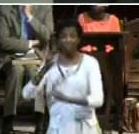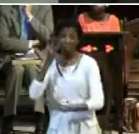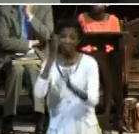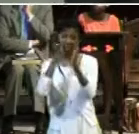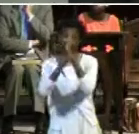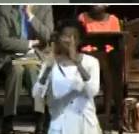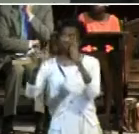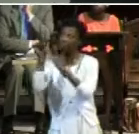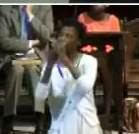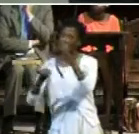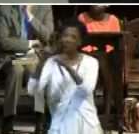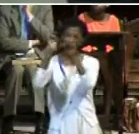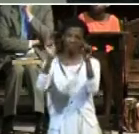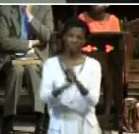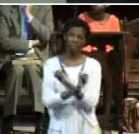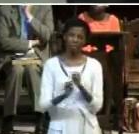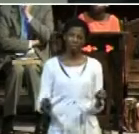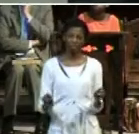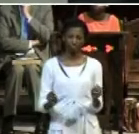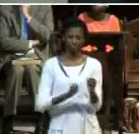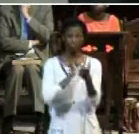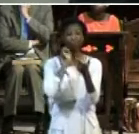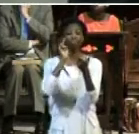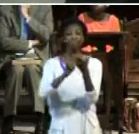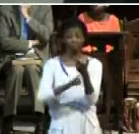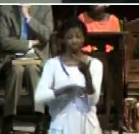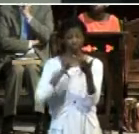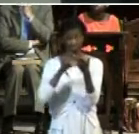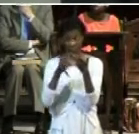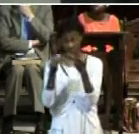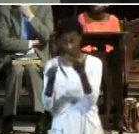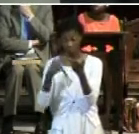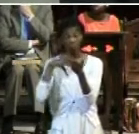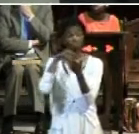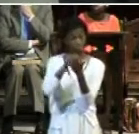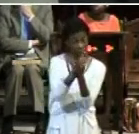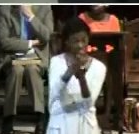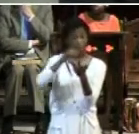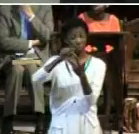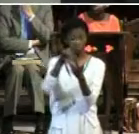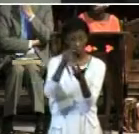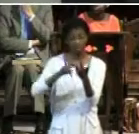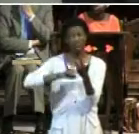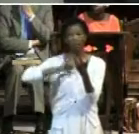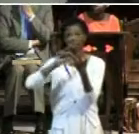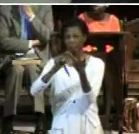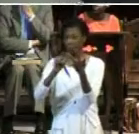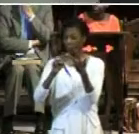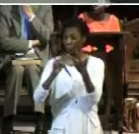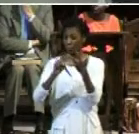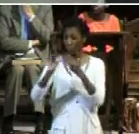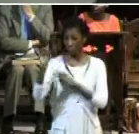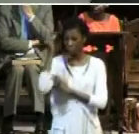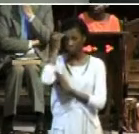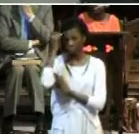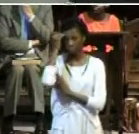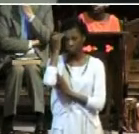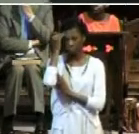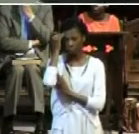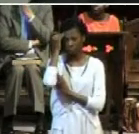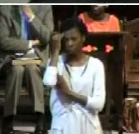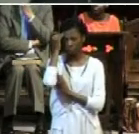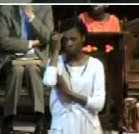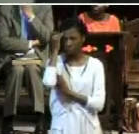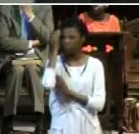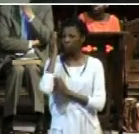créateur. Le troisième élément, les enfants, vous avez vu le premier, vous avez vu le second, le troisième, c'est la conscience.